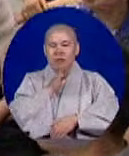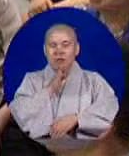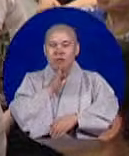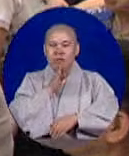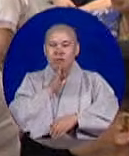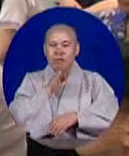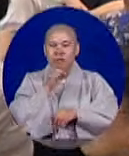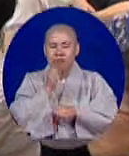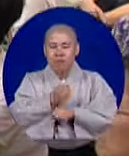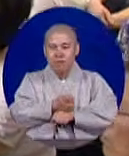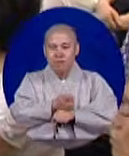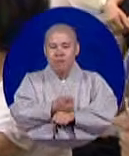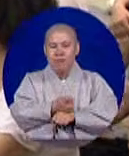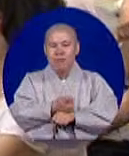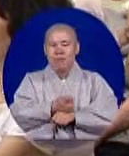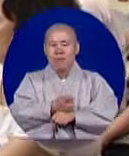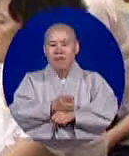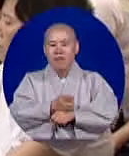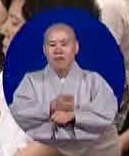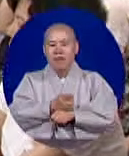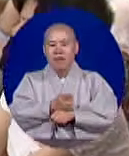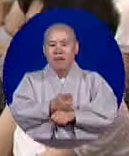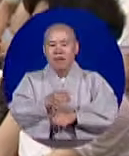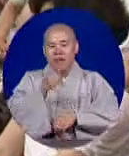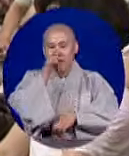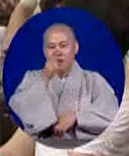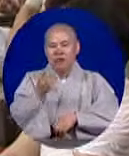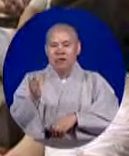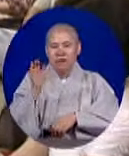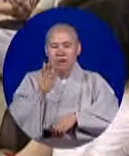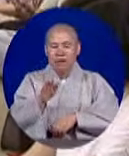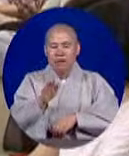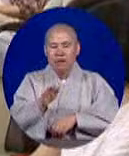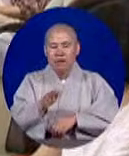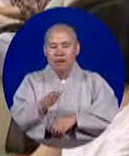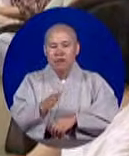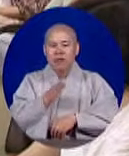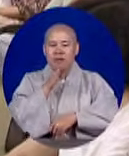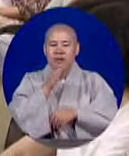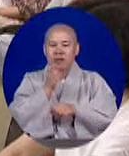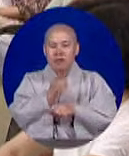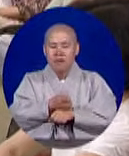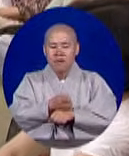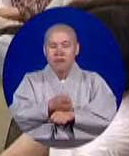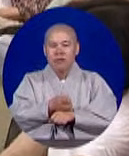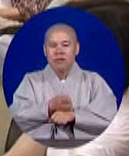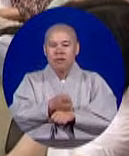참성품. 이 진성이 있는데 이 진성은